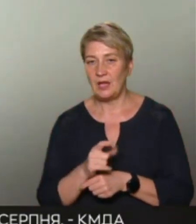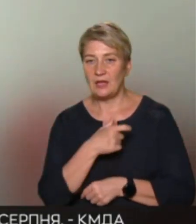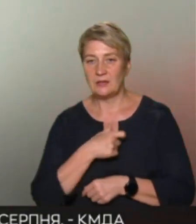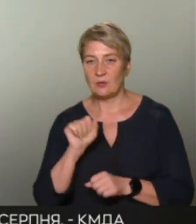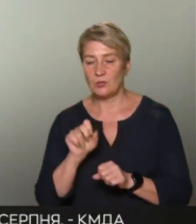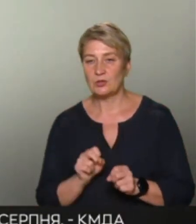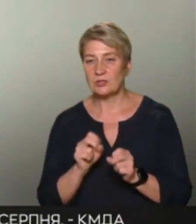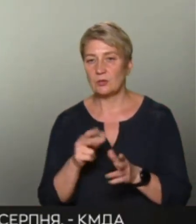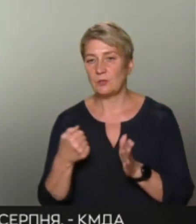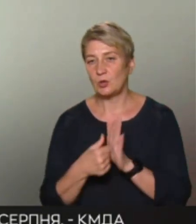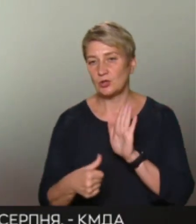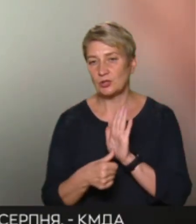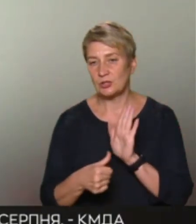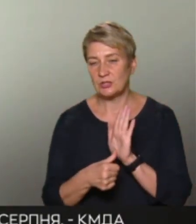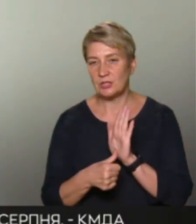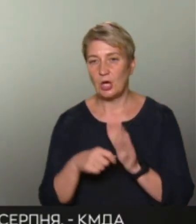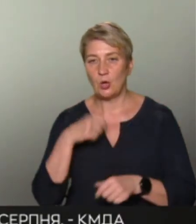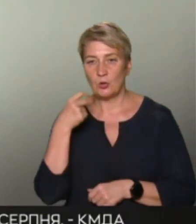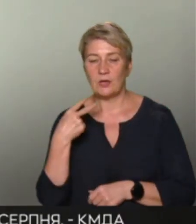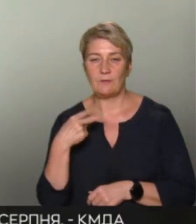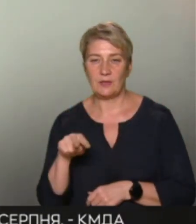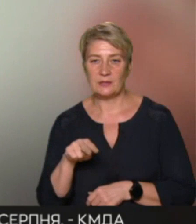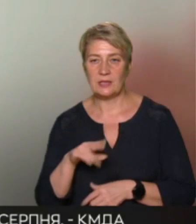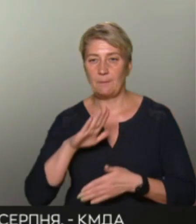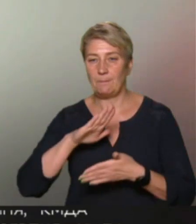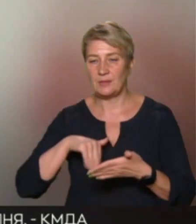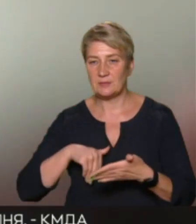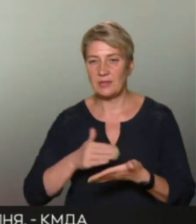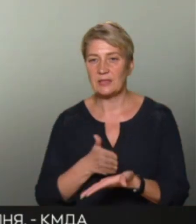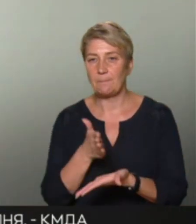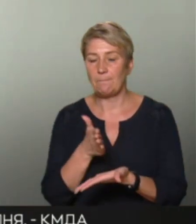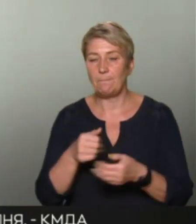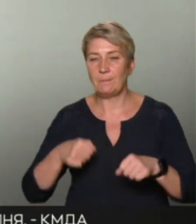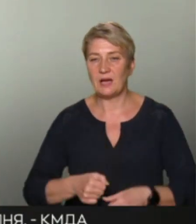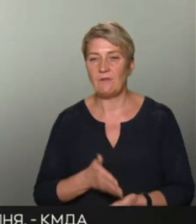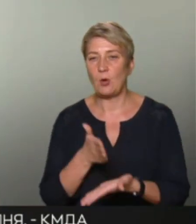років позбавлення волі з позбавленням права обіймати